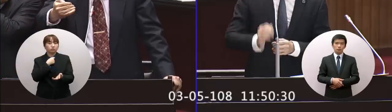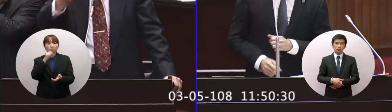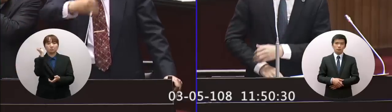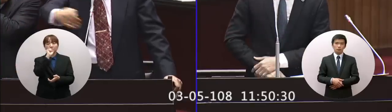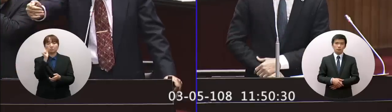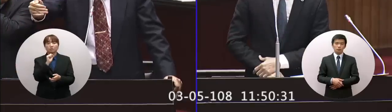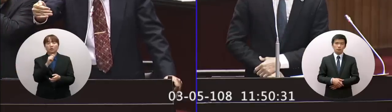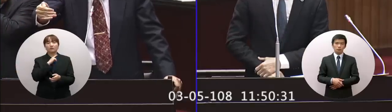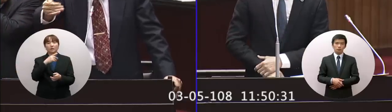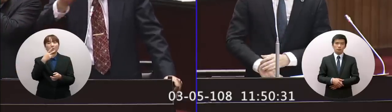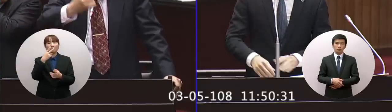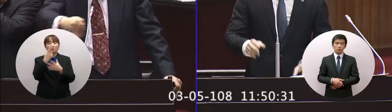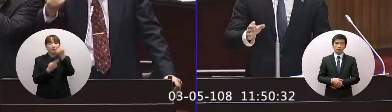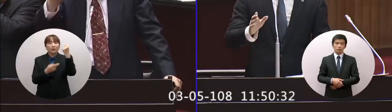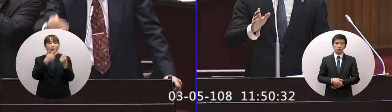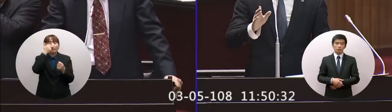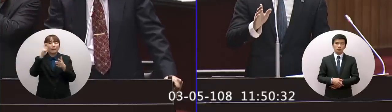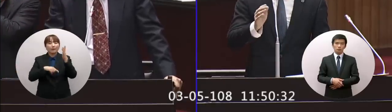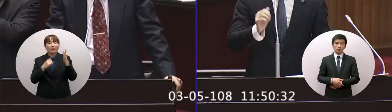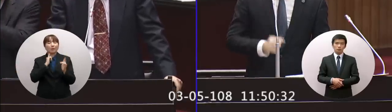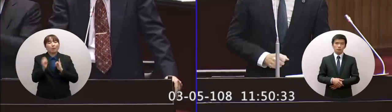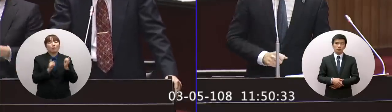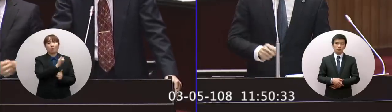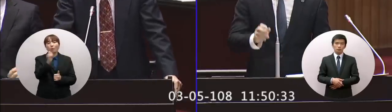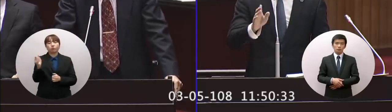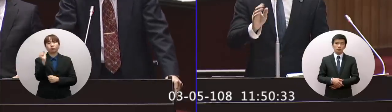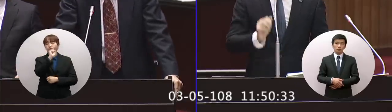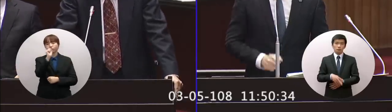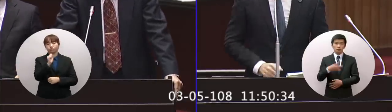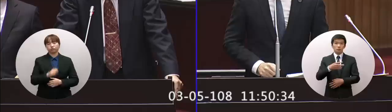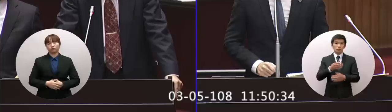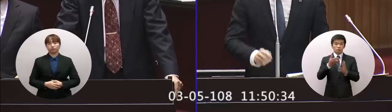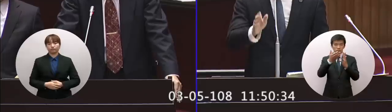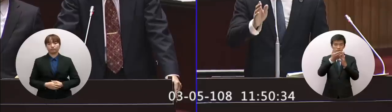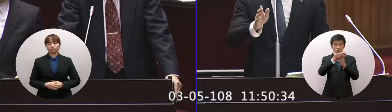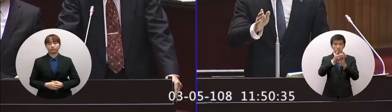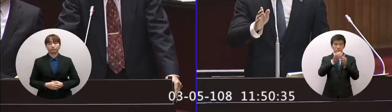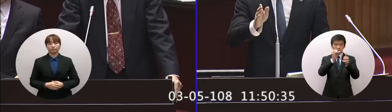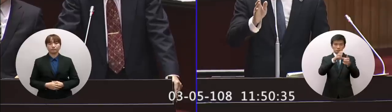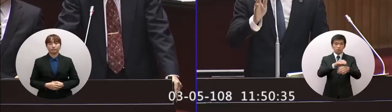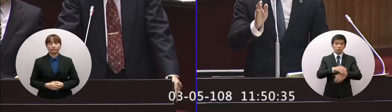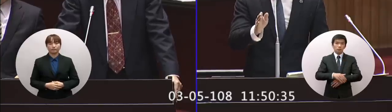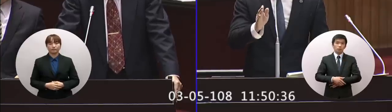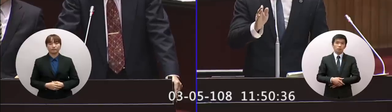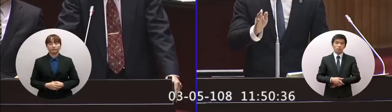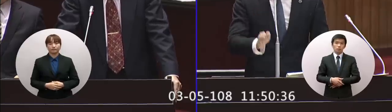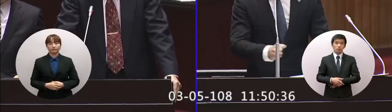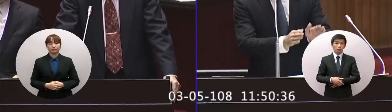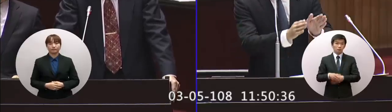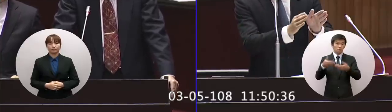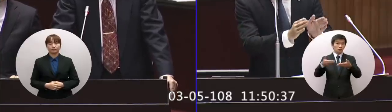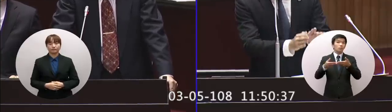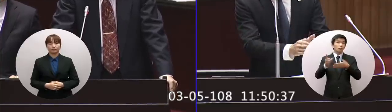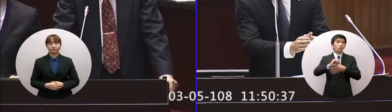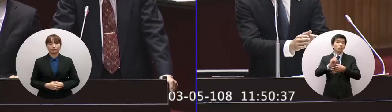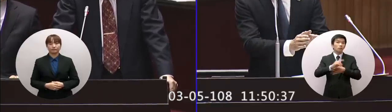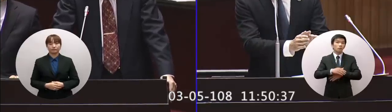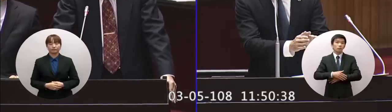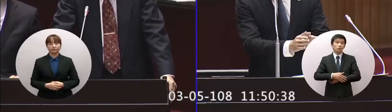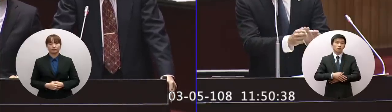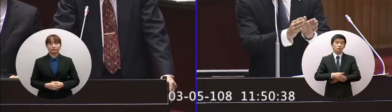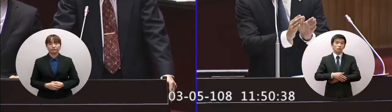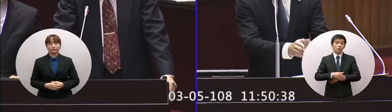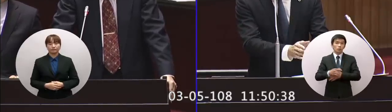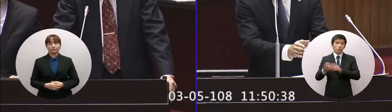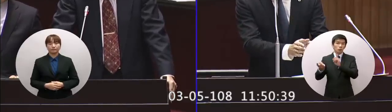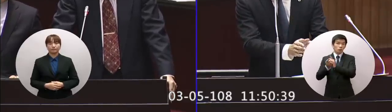使让伊蒙拉兼西裤伫台湾乱乱说 啊。我这吼小可爱拍断一下，因为最重要的是，咱伫看这的通